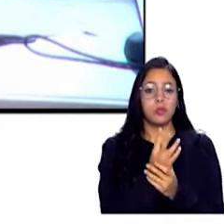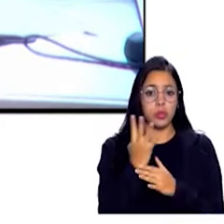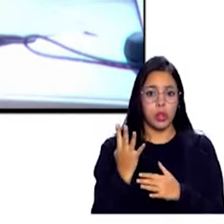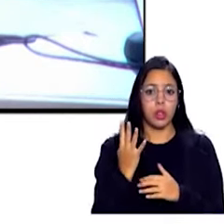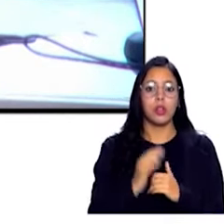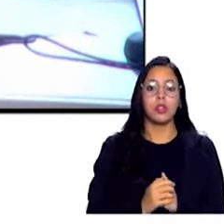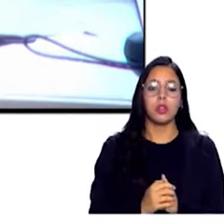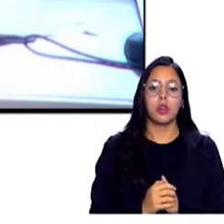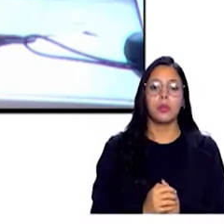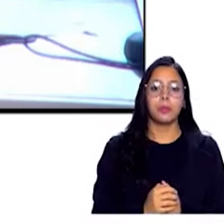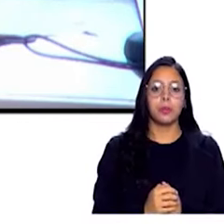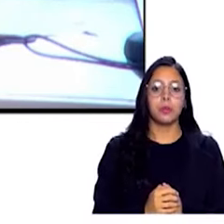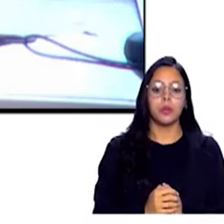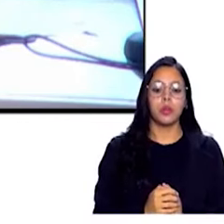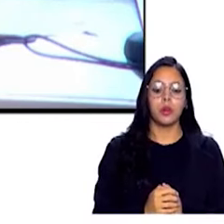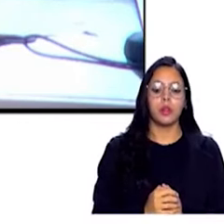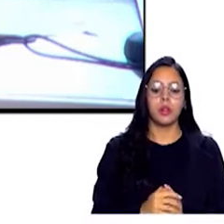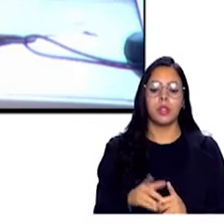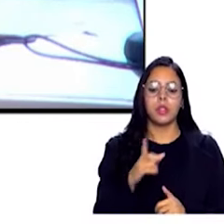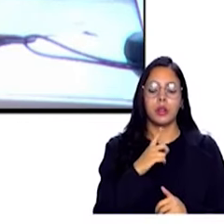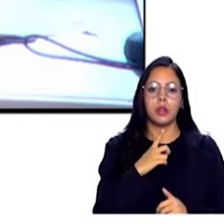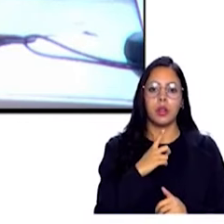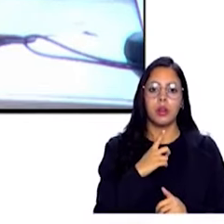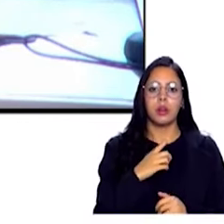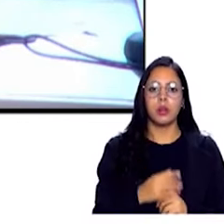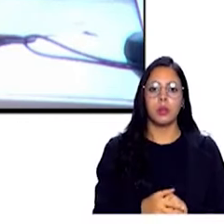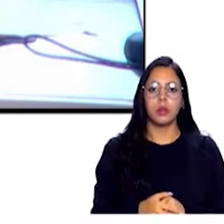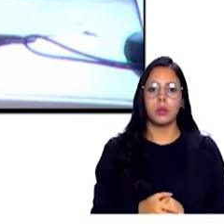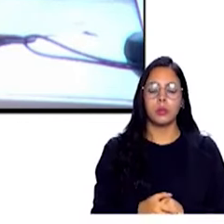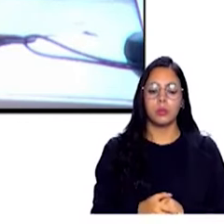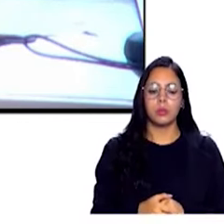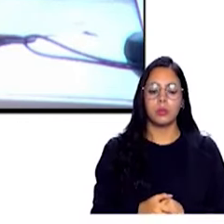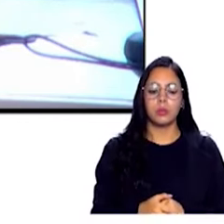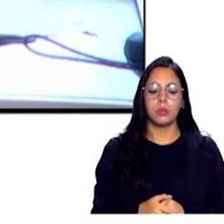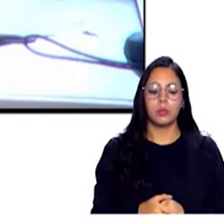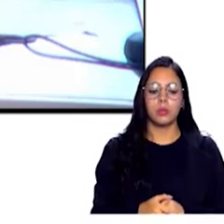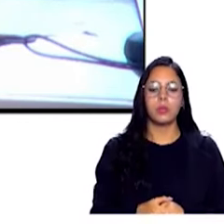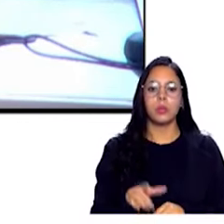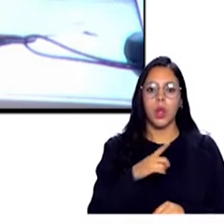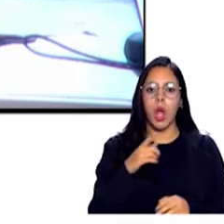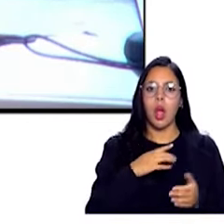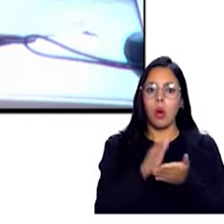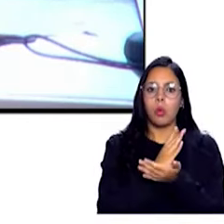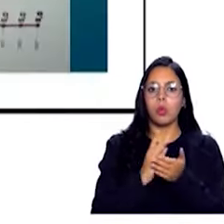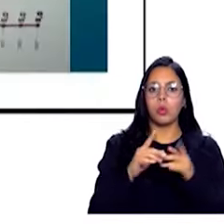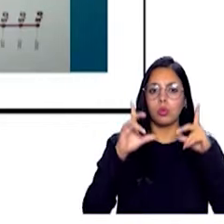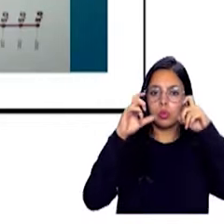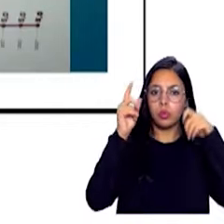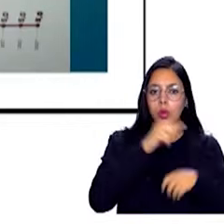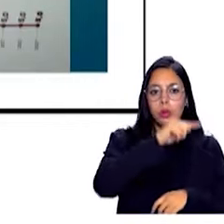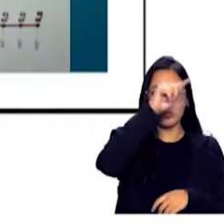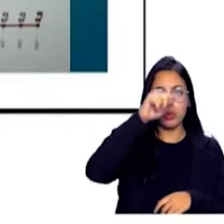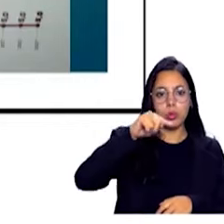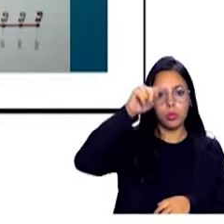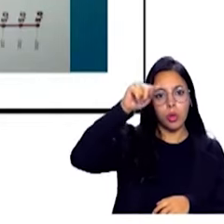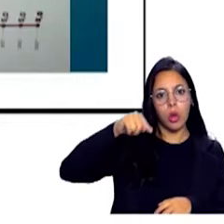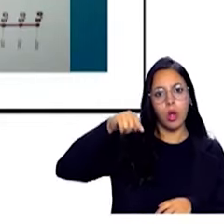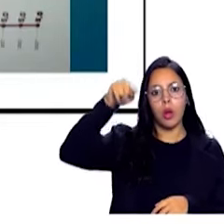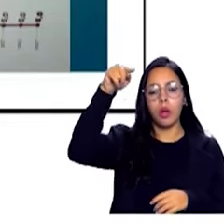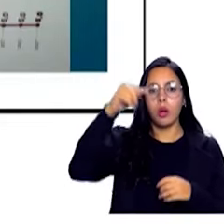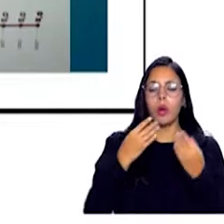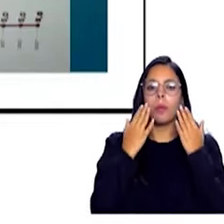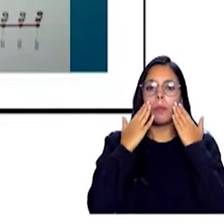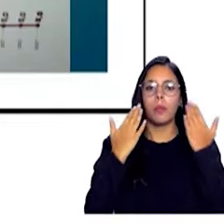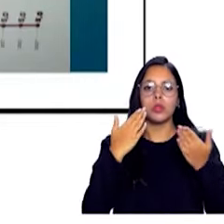j'ai je vous ai reproduit des graphiques qui montr l'évolution des pourvoi à la cour de cassation ces